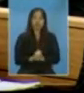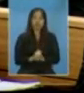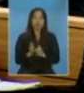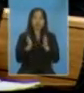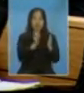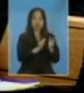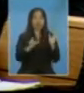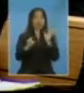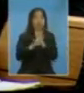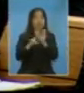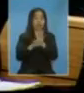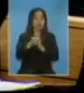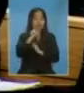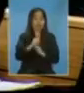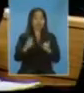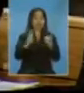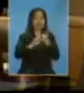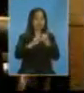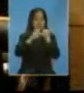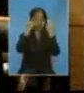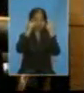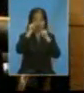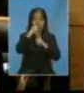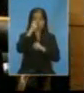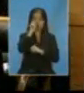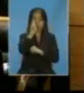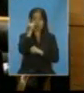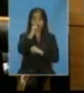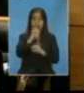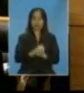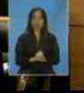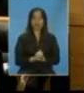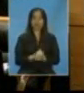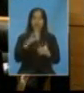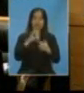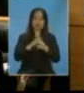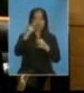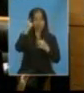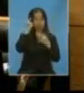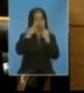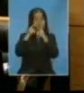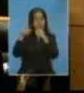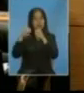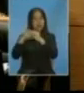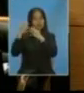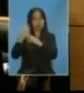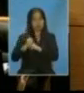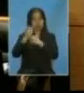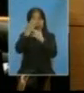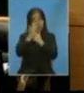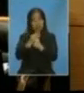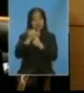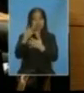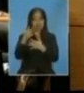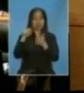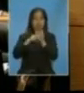ครับท่านรองนายกก็ว่าต่อนะครับบอกว่าเป็นเรื่องมุมมองต่างการพรรคประชาธิปัตย์ไปสนใจกล่าวหา